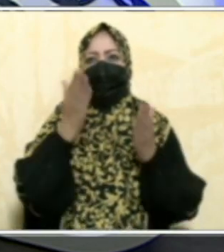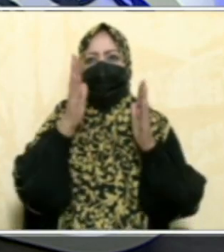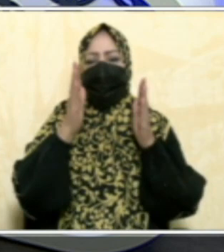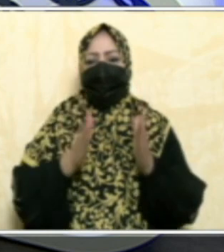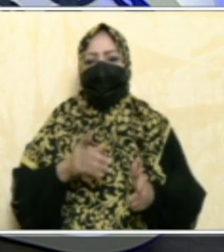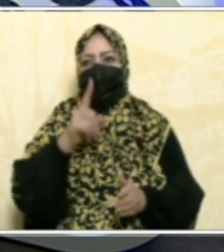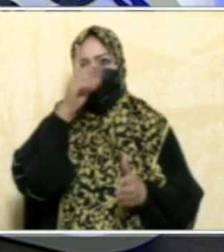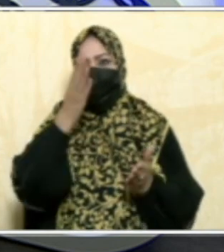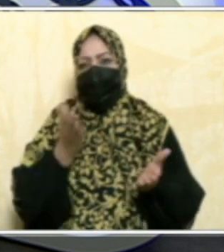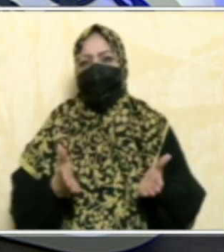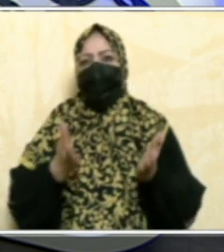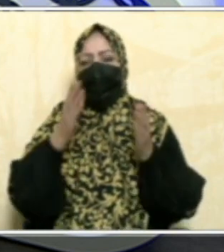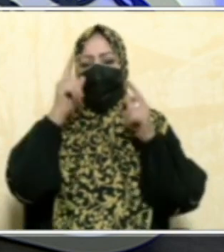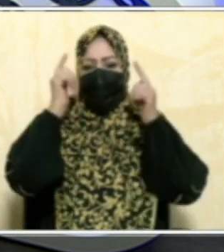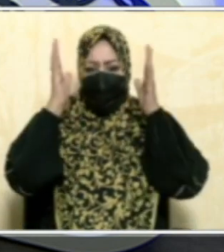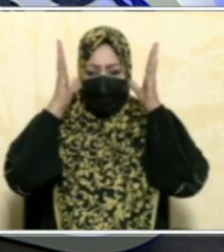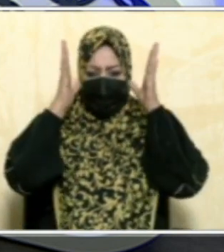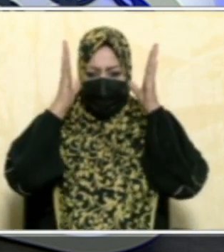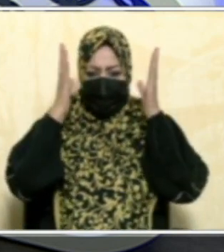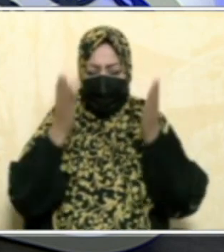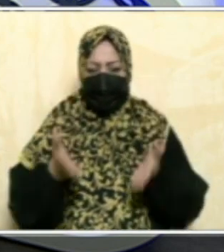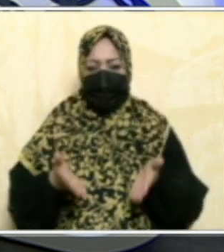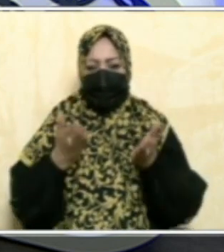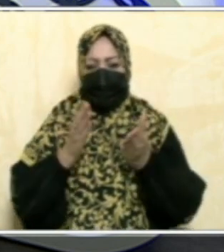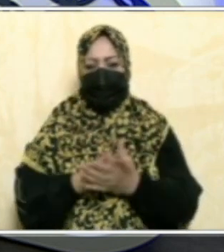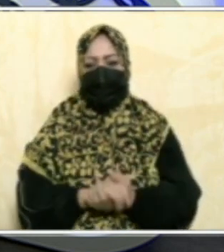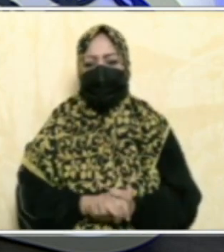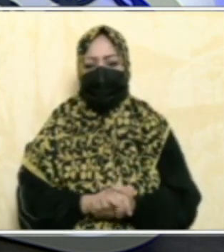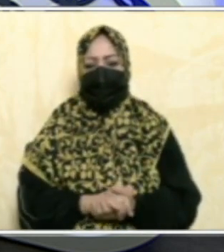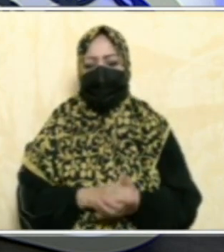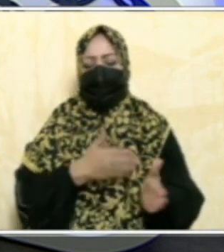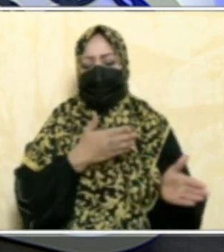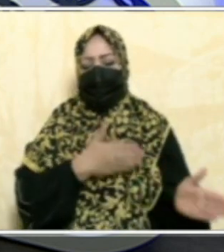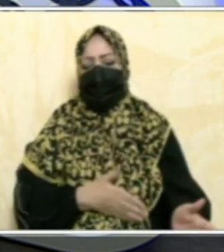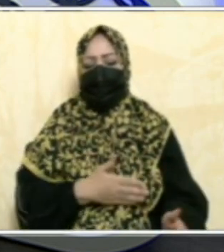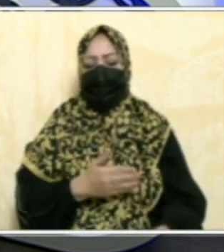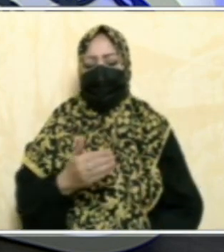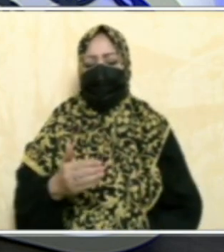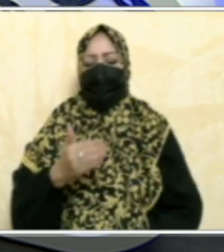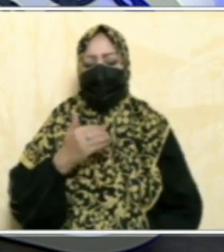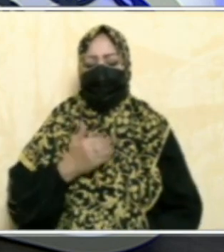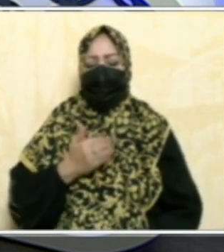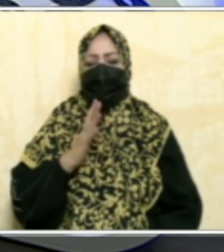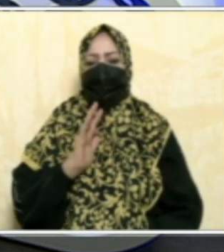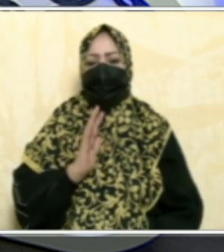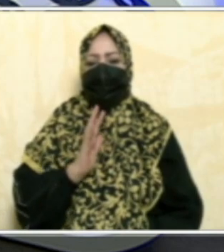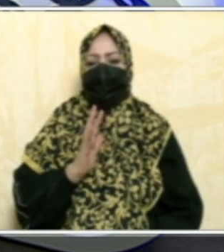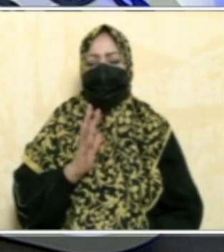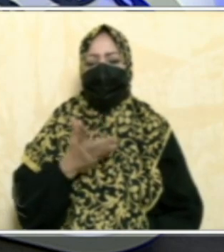وهل أصلي سنة قبلية أم يعني أدخل في الصلاة يعني؟